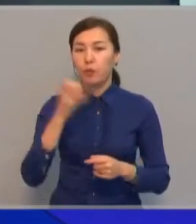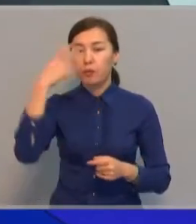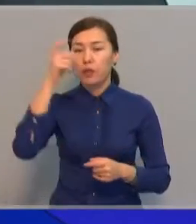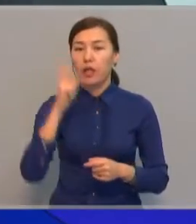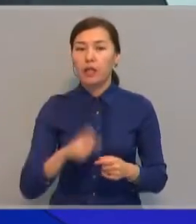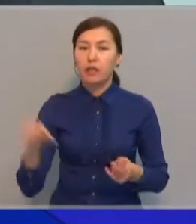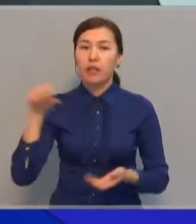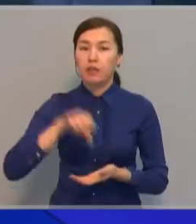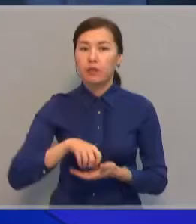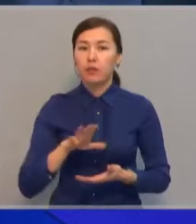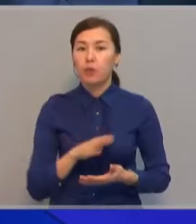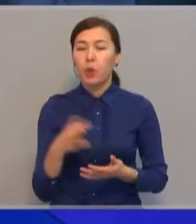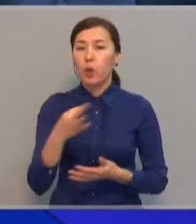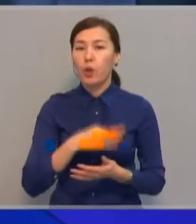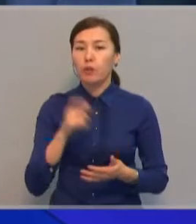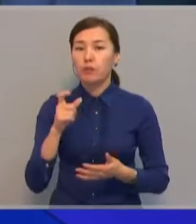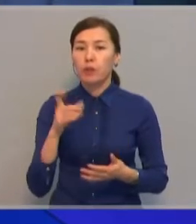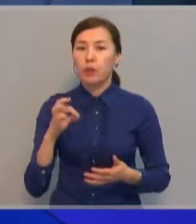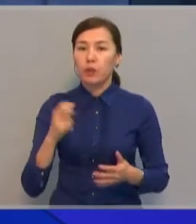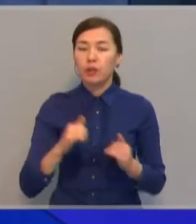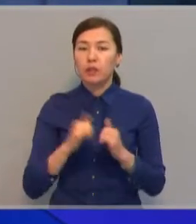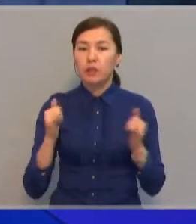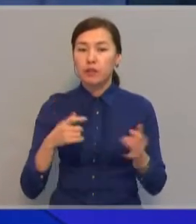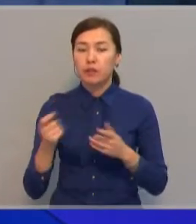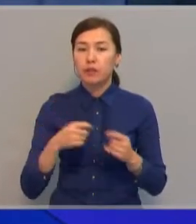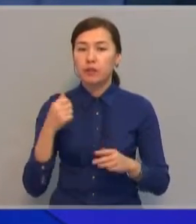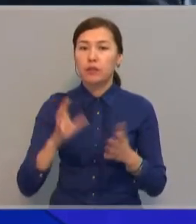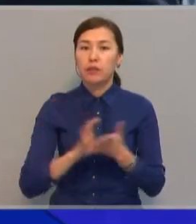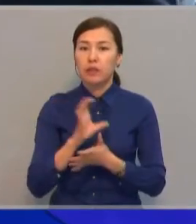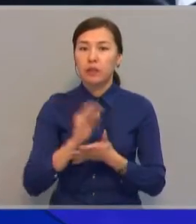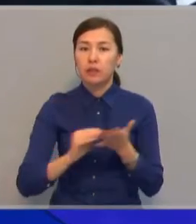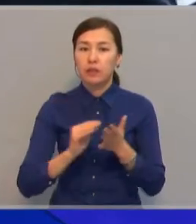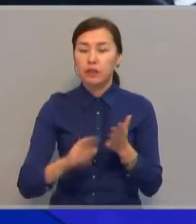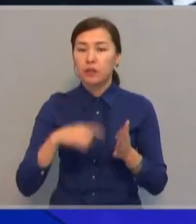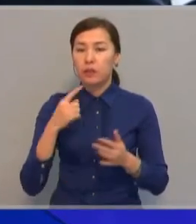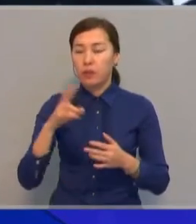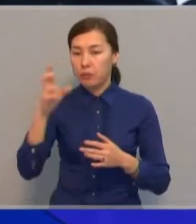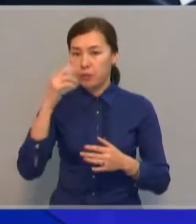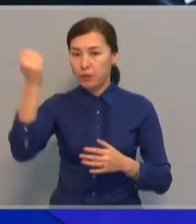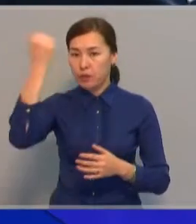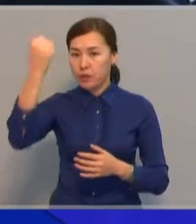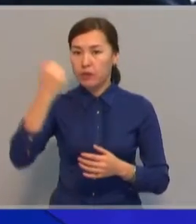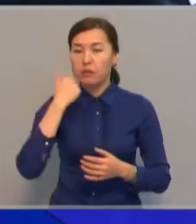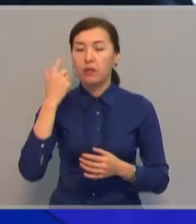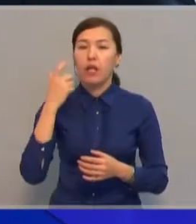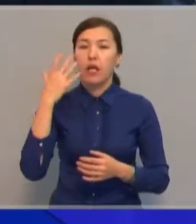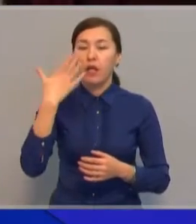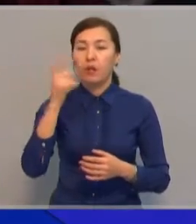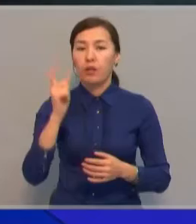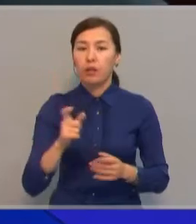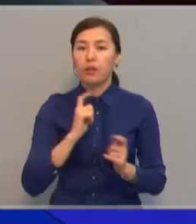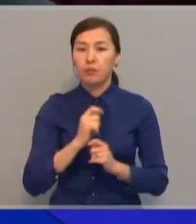зиялы қауым өкілдері қатысты. Облыстық адами әлеуметтік дамыту басқармасының баспасөз хатшысы сөз алып, елдің алғысына бөленген атпал